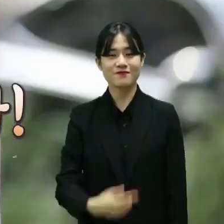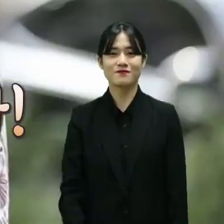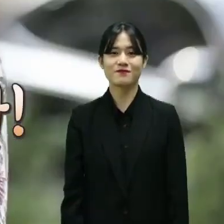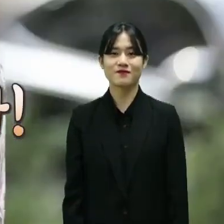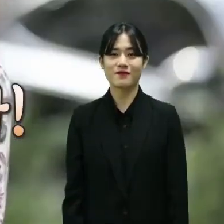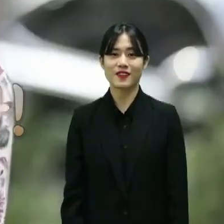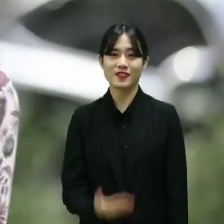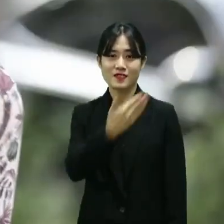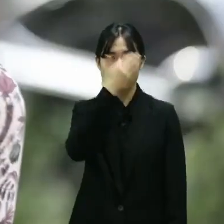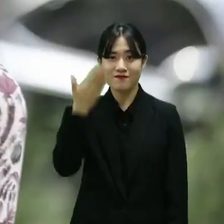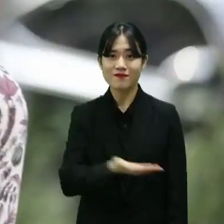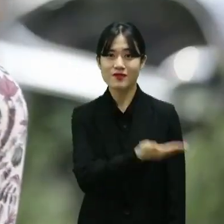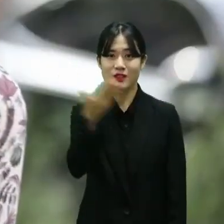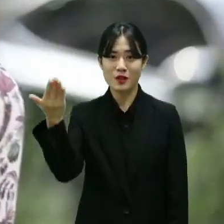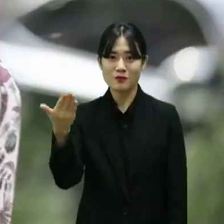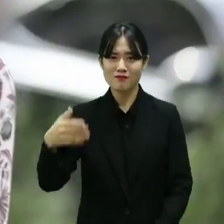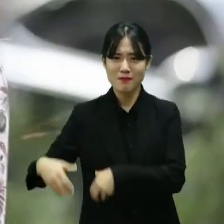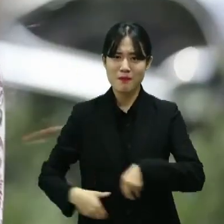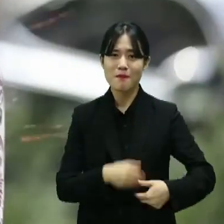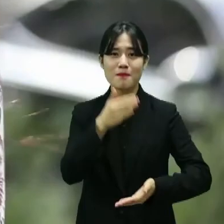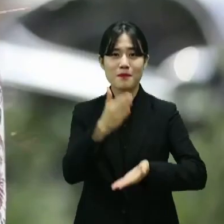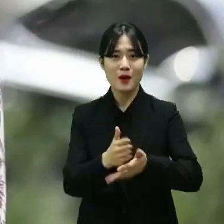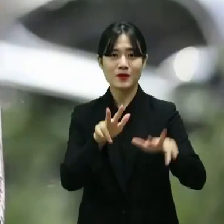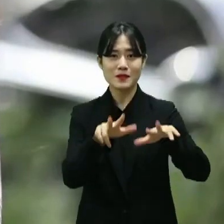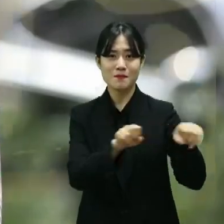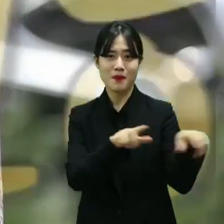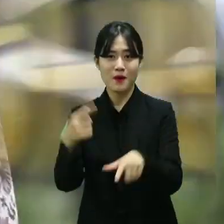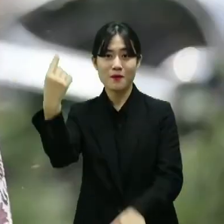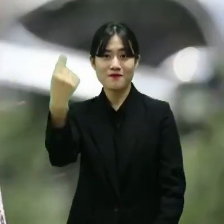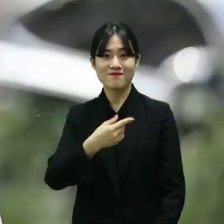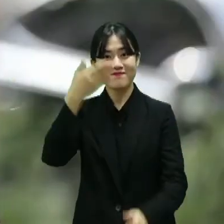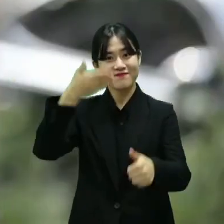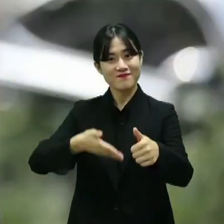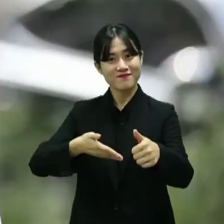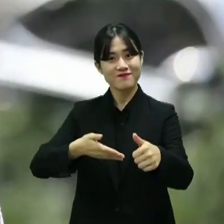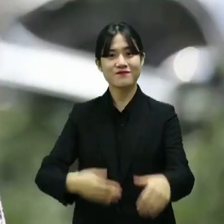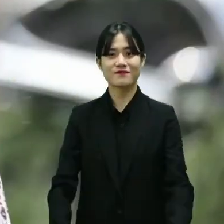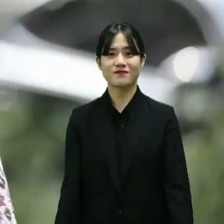서구로 오라! 청년 여러분, 망설이지 말고 지금 바로 서구로 노크하세요.